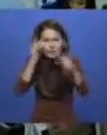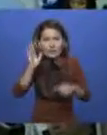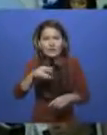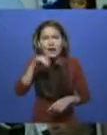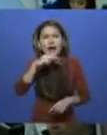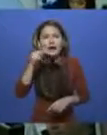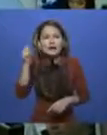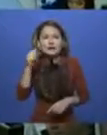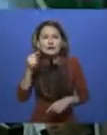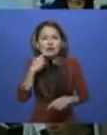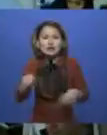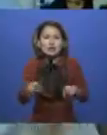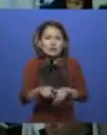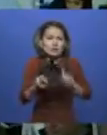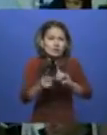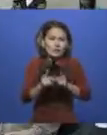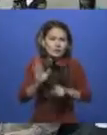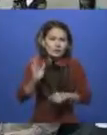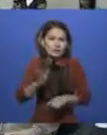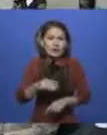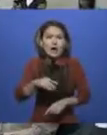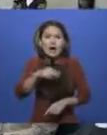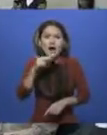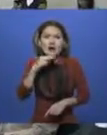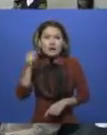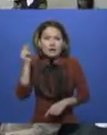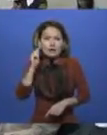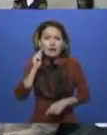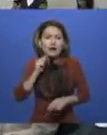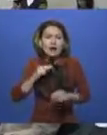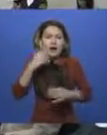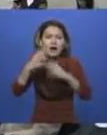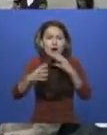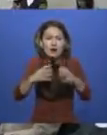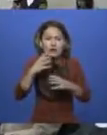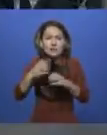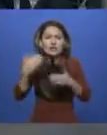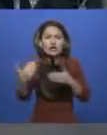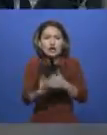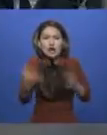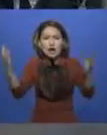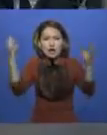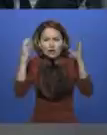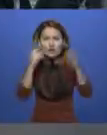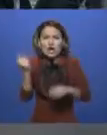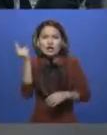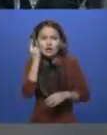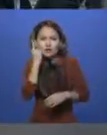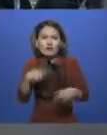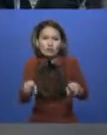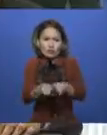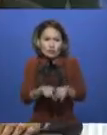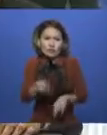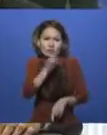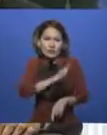Қытай тіліндегі хабарларды аударып береді. Сонымен қатар Қытай халықаралық радиосы жаңа жібек жолы деп аталатын ұялы телефон қосымшасын шығарды.